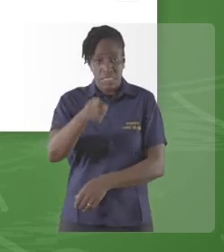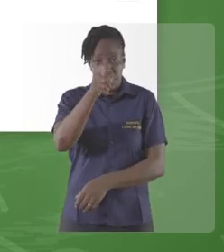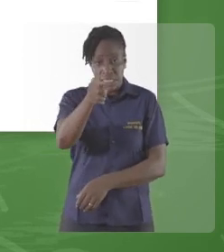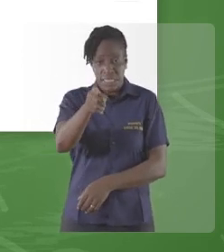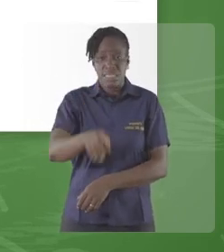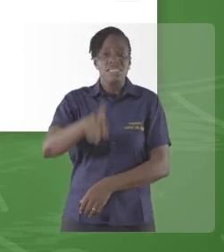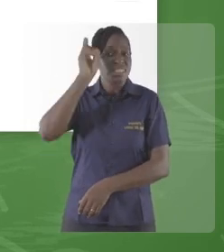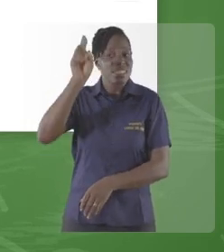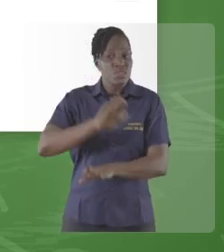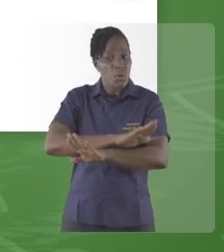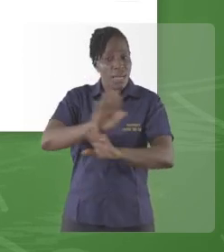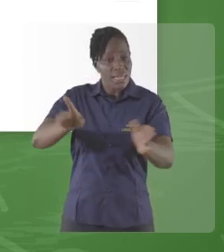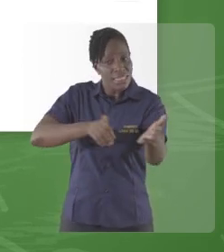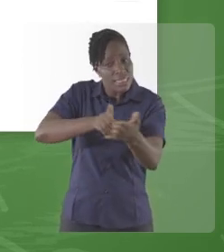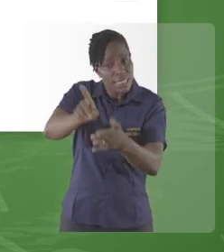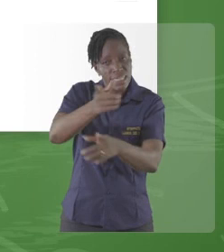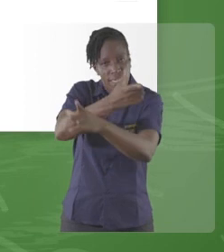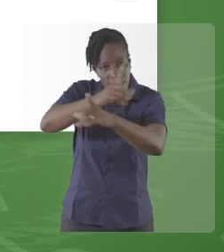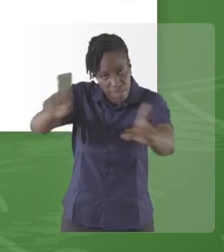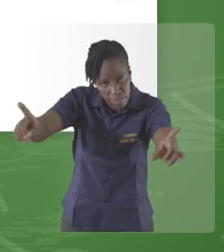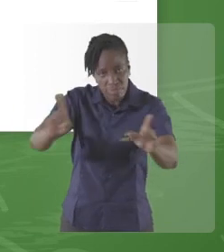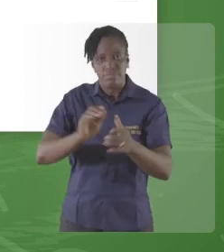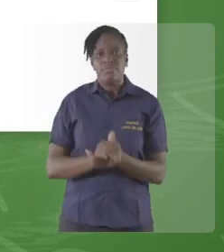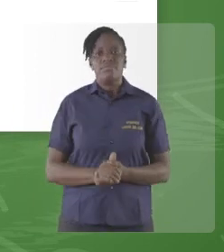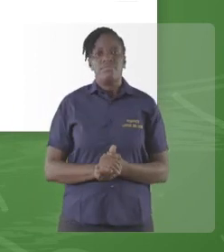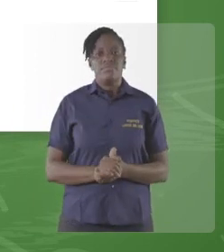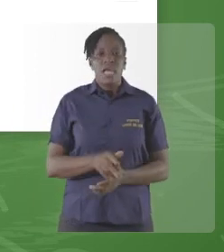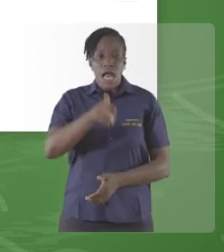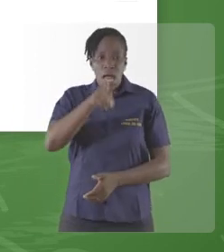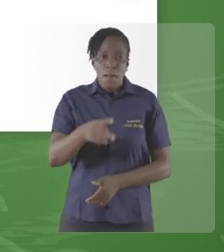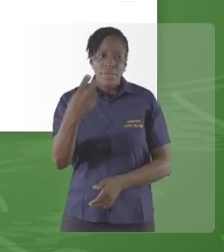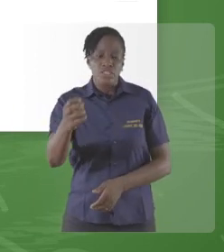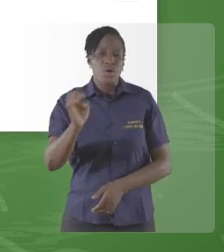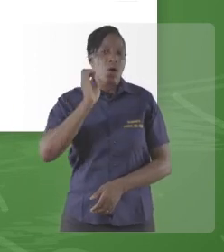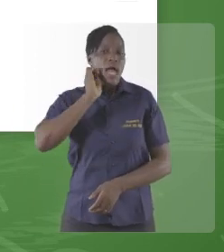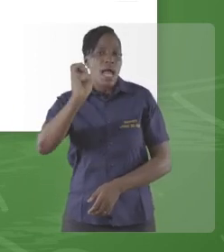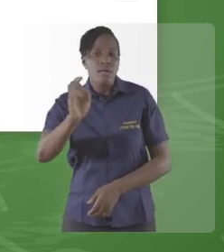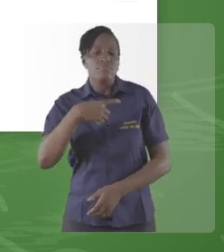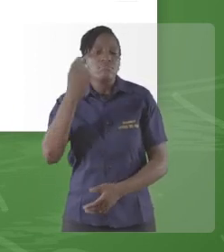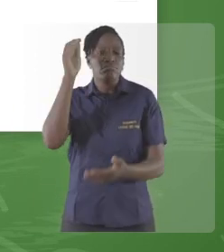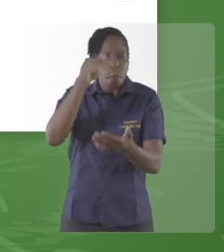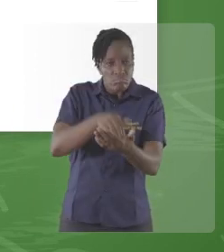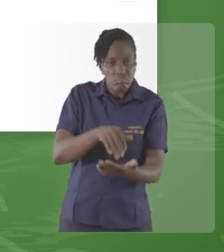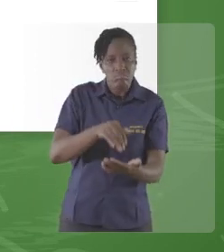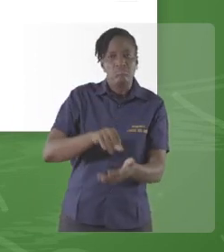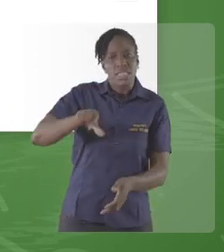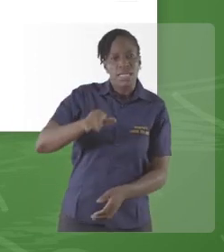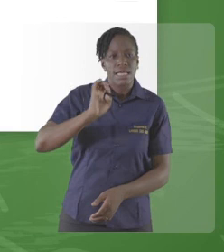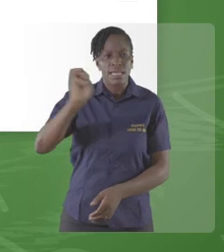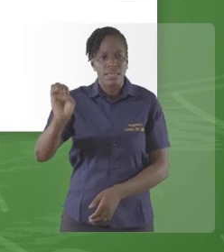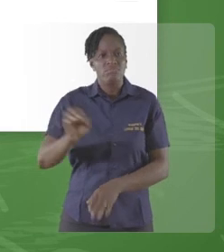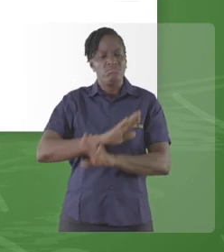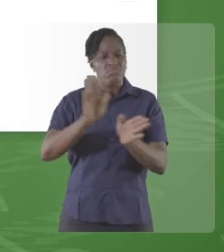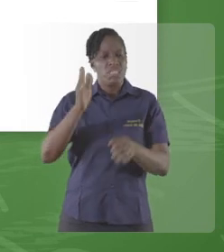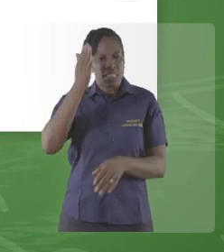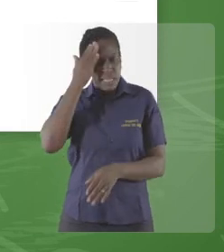le discours indirect libre. P2. Elle martelait qu'elle n'en savait rien. C'est